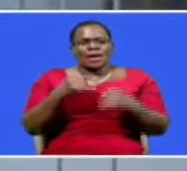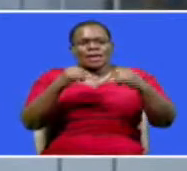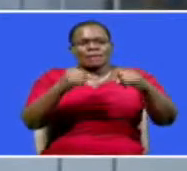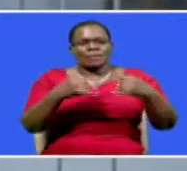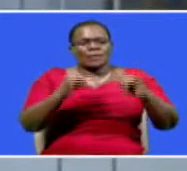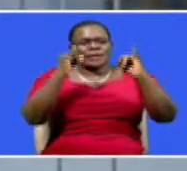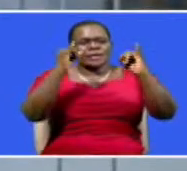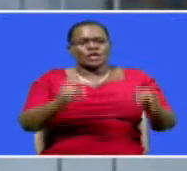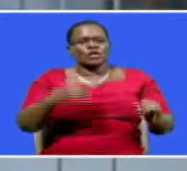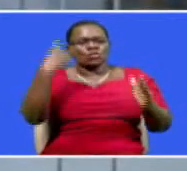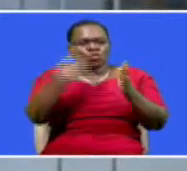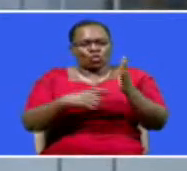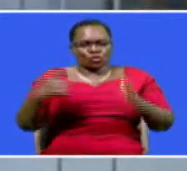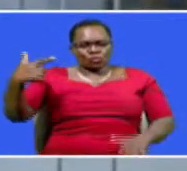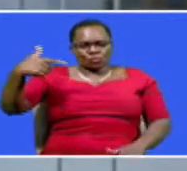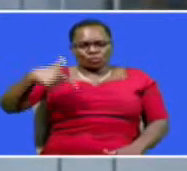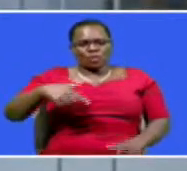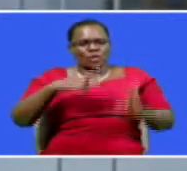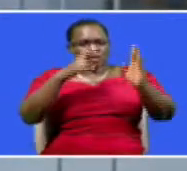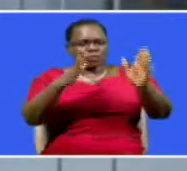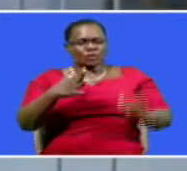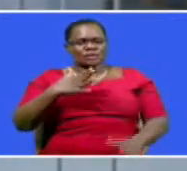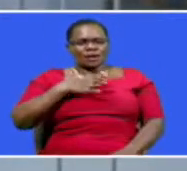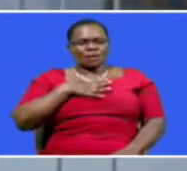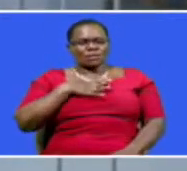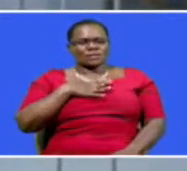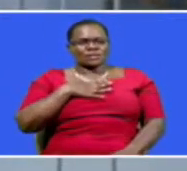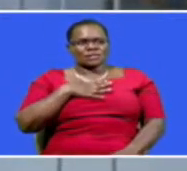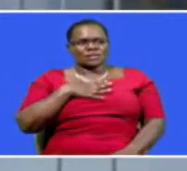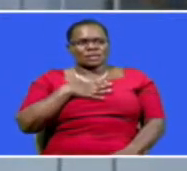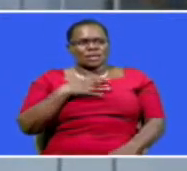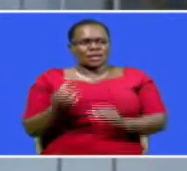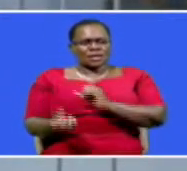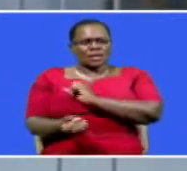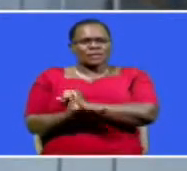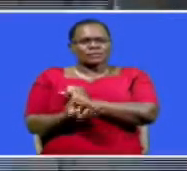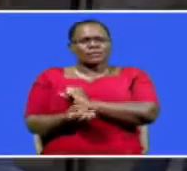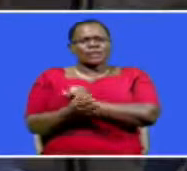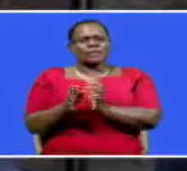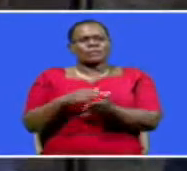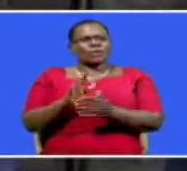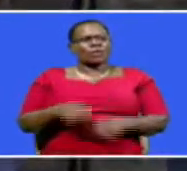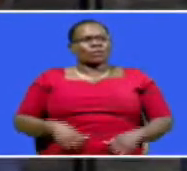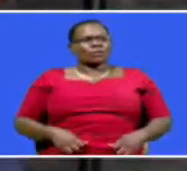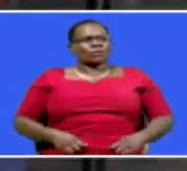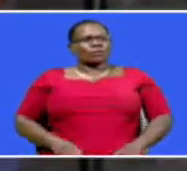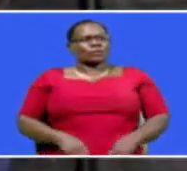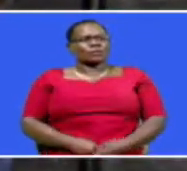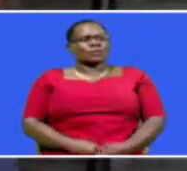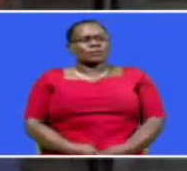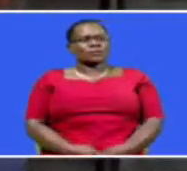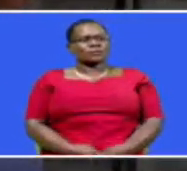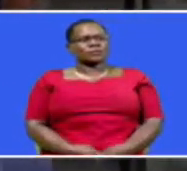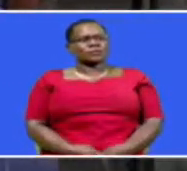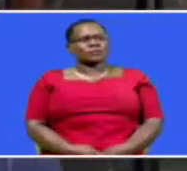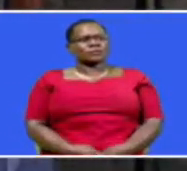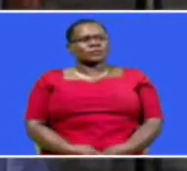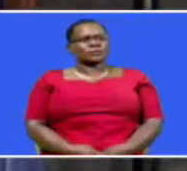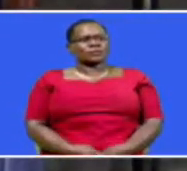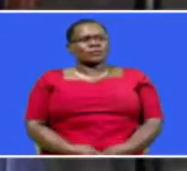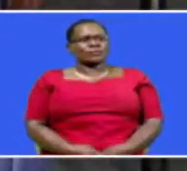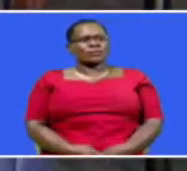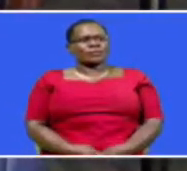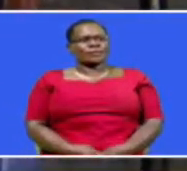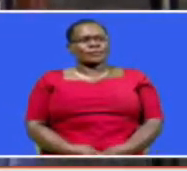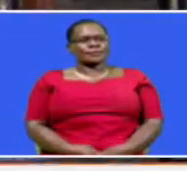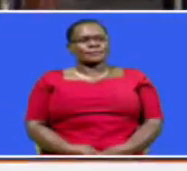bei mpya ya mafuta. Mwanahabari Husna Mohamed anaarifu zaidi. We are guided by the rule of law, we are guided by the